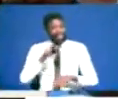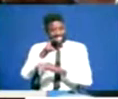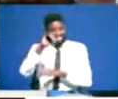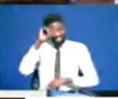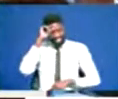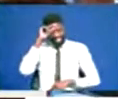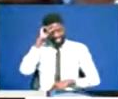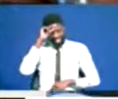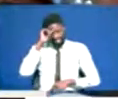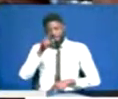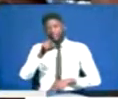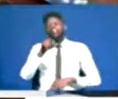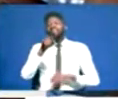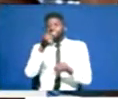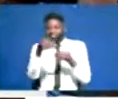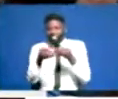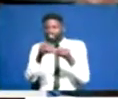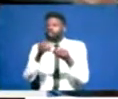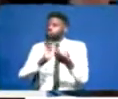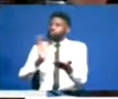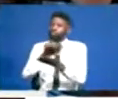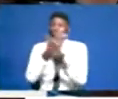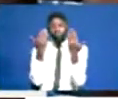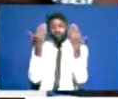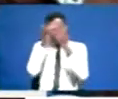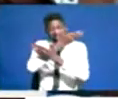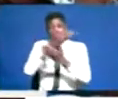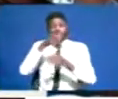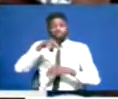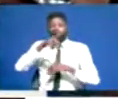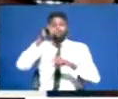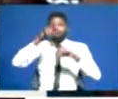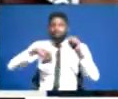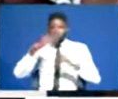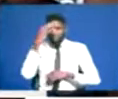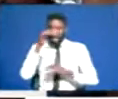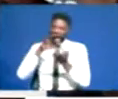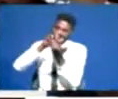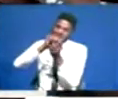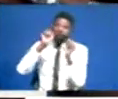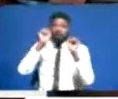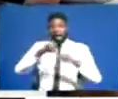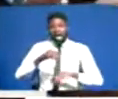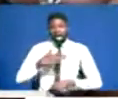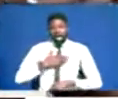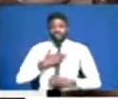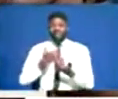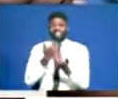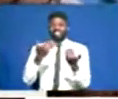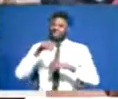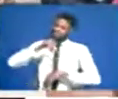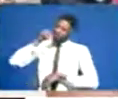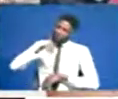usiku mtakuliwa. Saa hii lazima mtembee mchana mkijiona. Watoto wetu wanaendanga sure mapema, lakini hawawezi